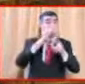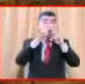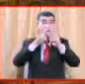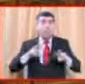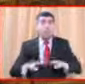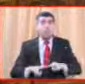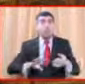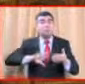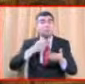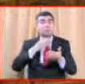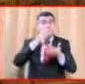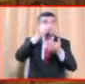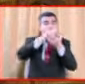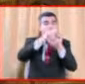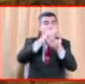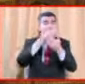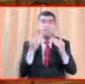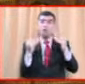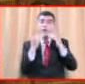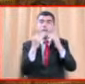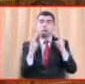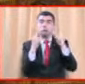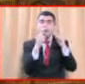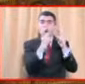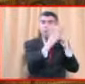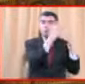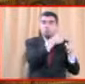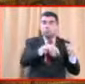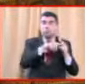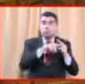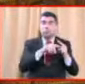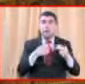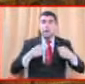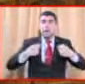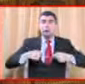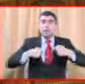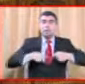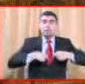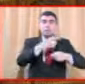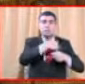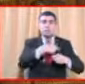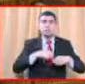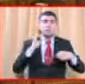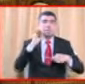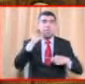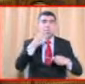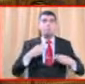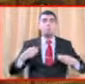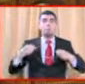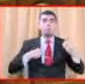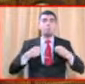هؤلاء المتضررين واللقاء التواصلي الذي جمعهم من السلطات المحلية ومسؤولي وزارتكم والعديد من